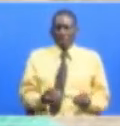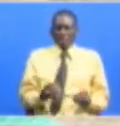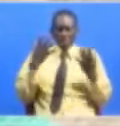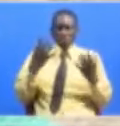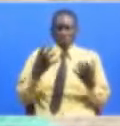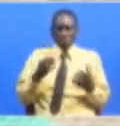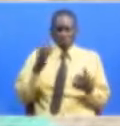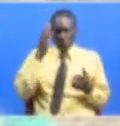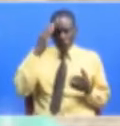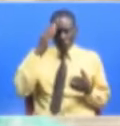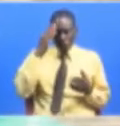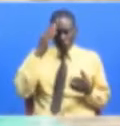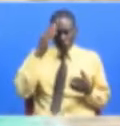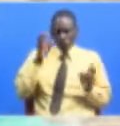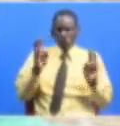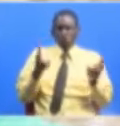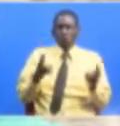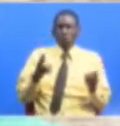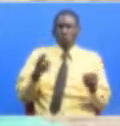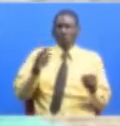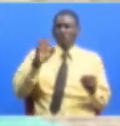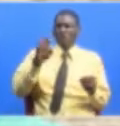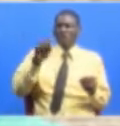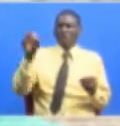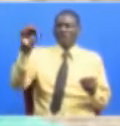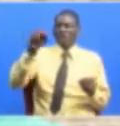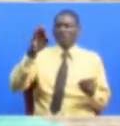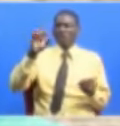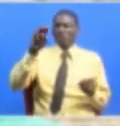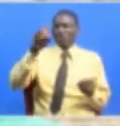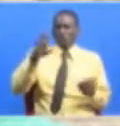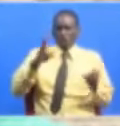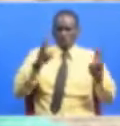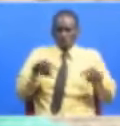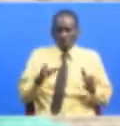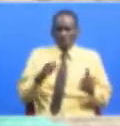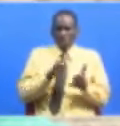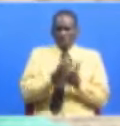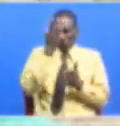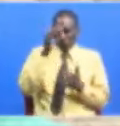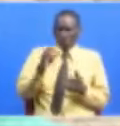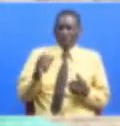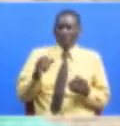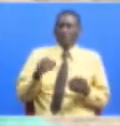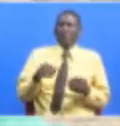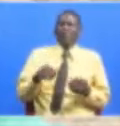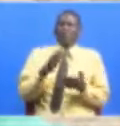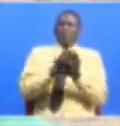Tukadhani tu ni transformer kawaida. Mimi pande yangu nilidhani ni transformer kawaida. Ndio saa zingine transformer huwa zinalipuka.